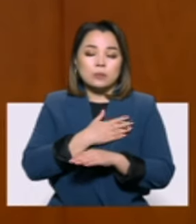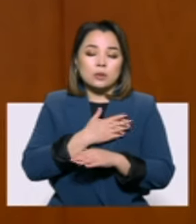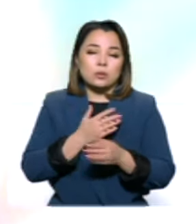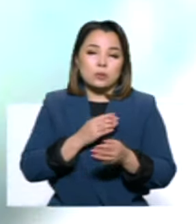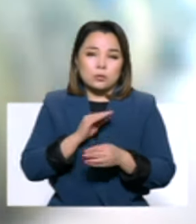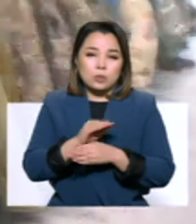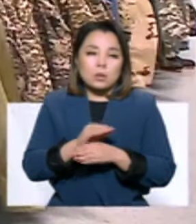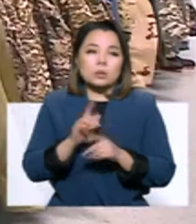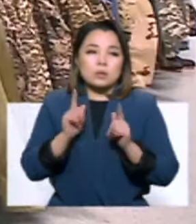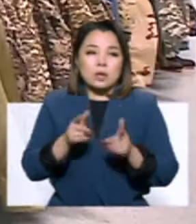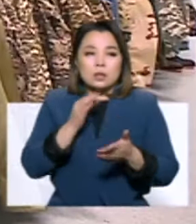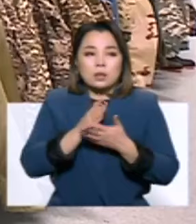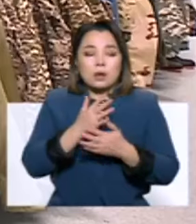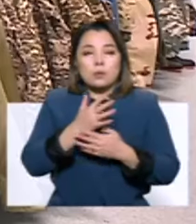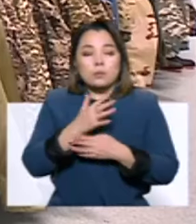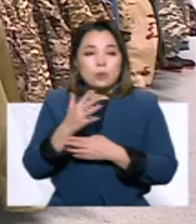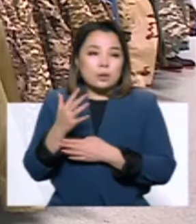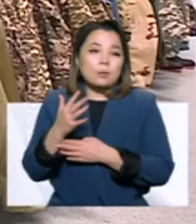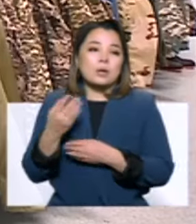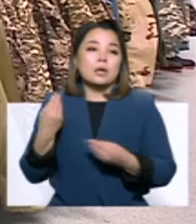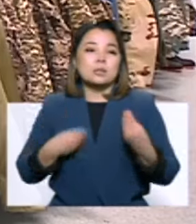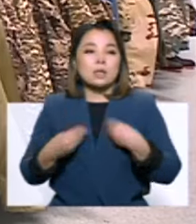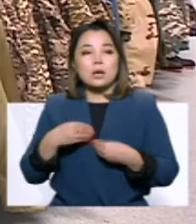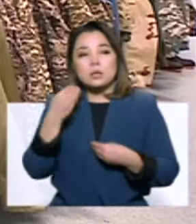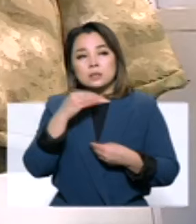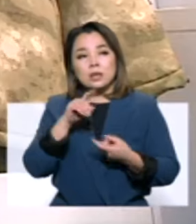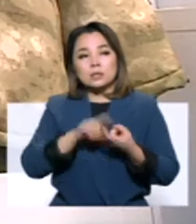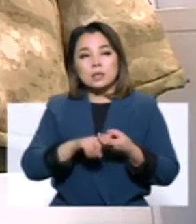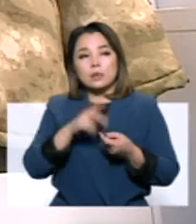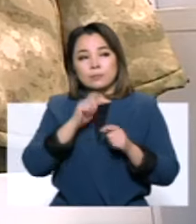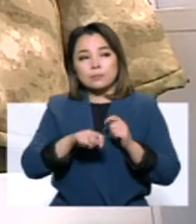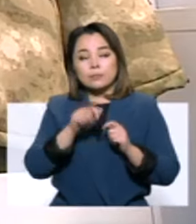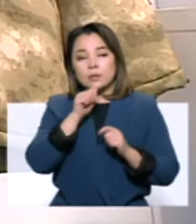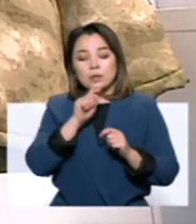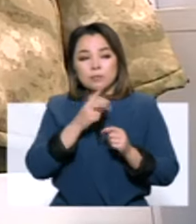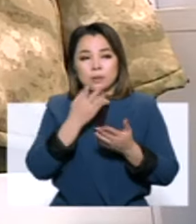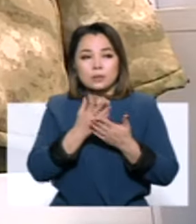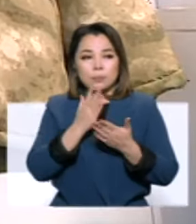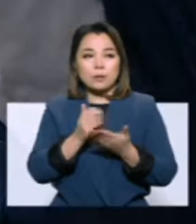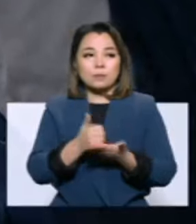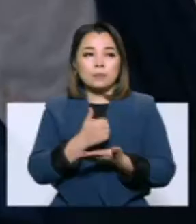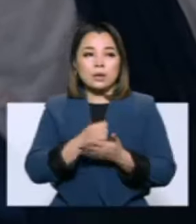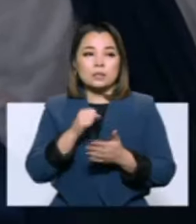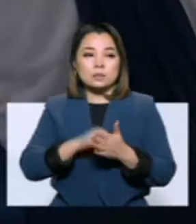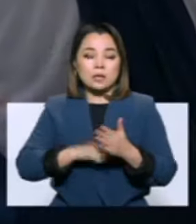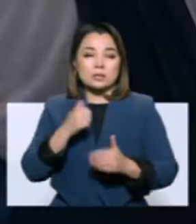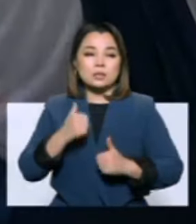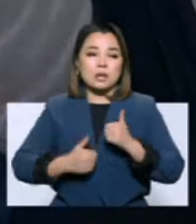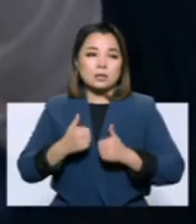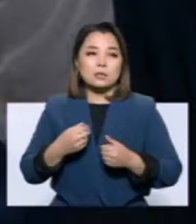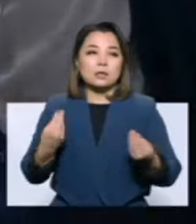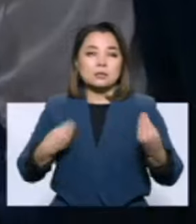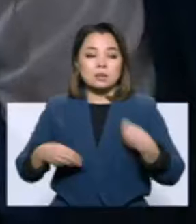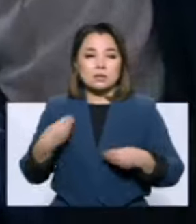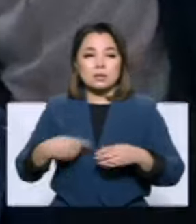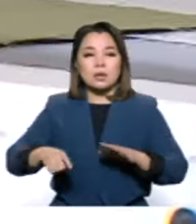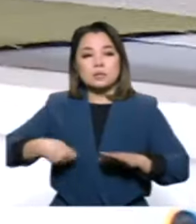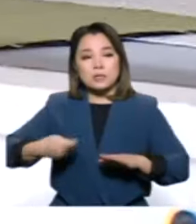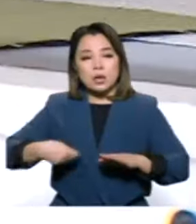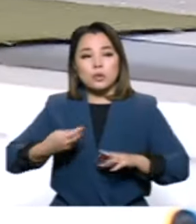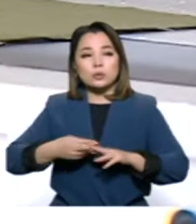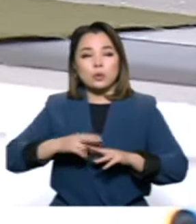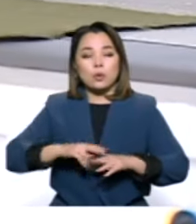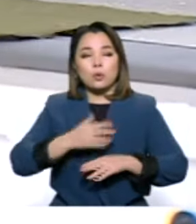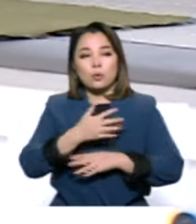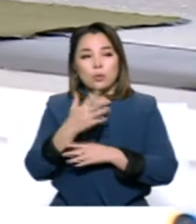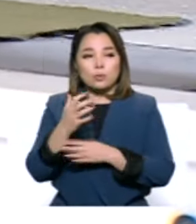үстіне нұр. Орманшыларға арналған киімнің сапасына қатысты сын да жиі айтылады. Басты себеп тендер арқылы тігілетіндігінде. Сол үшін